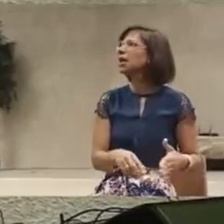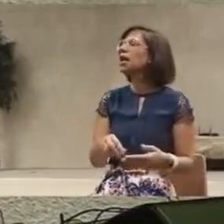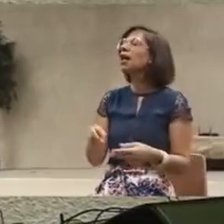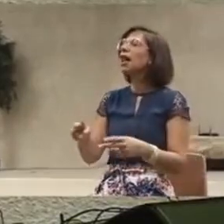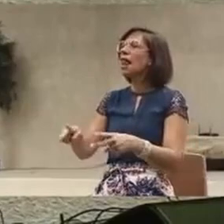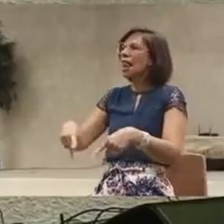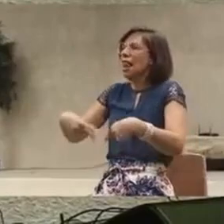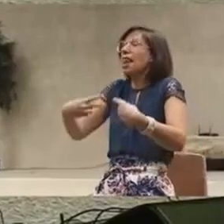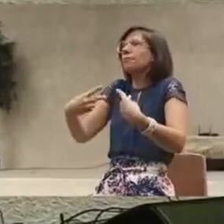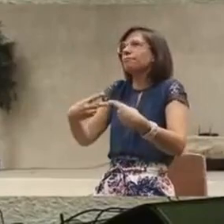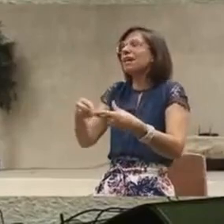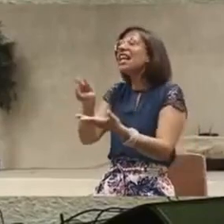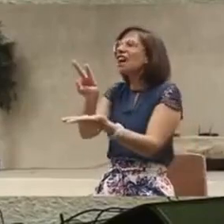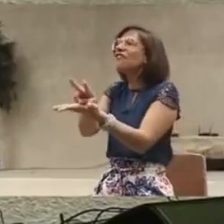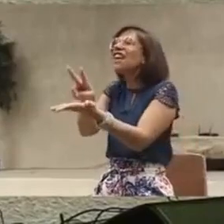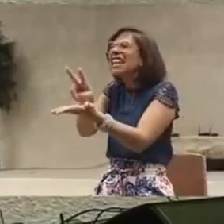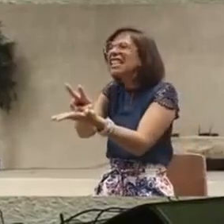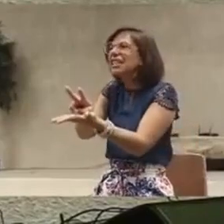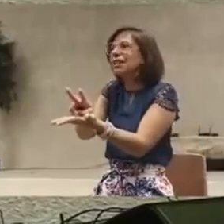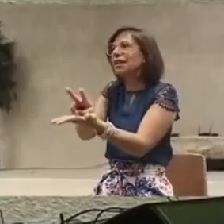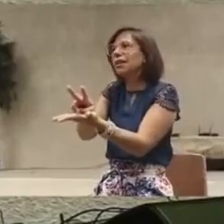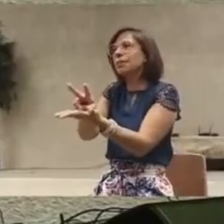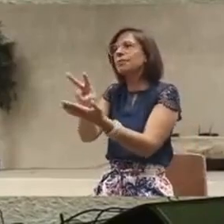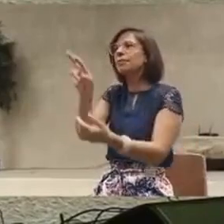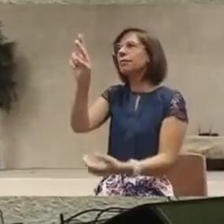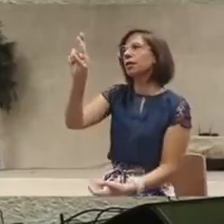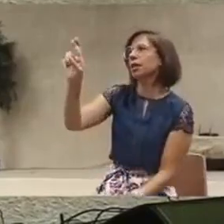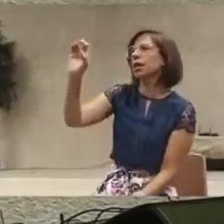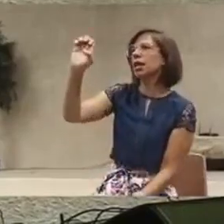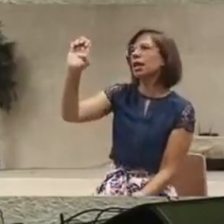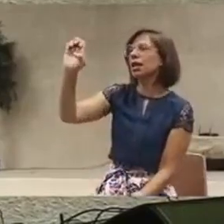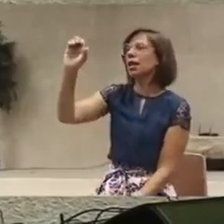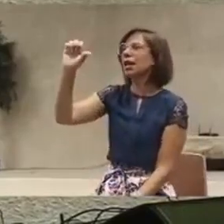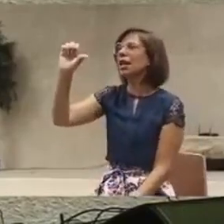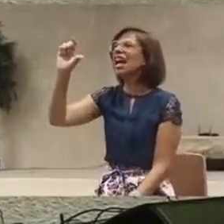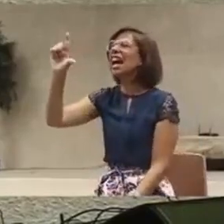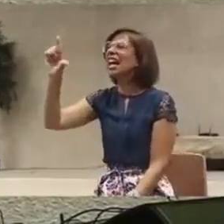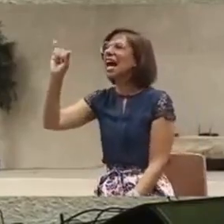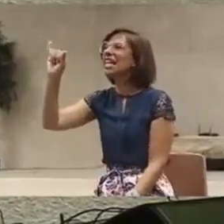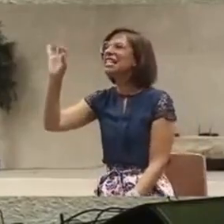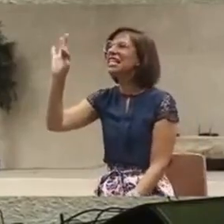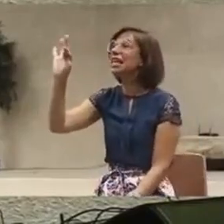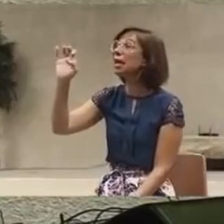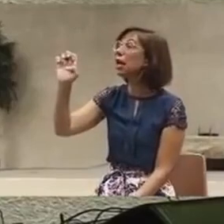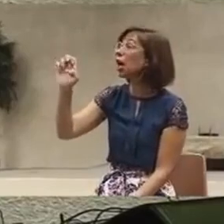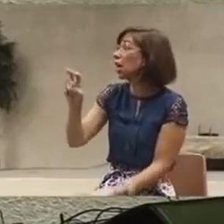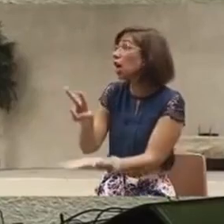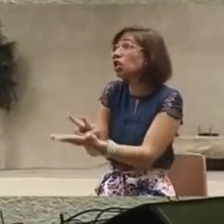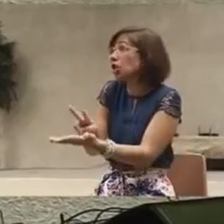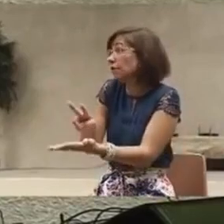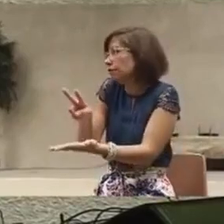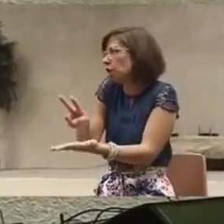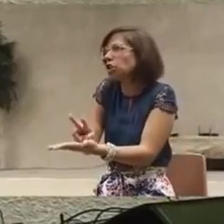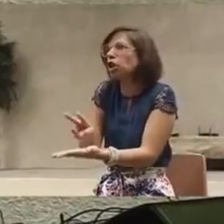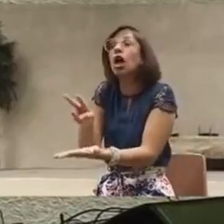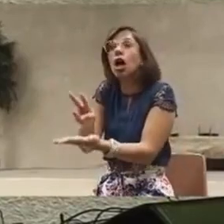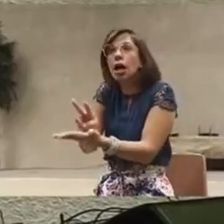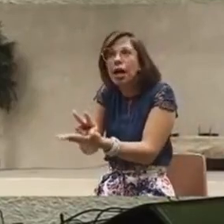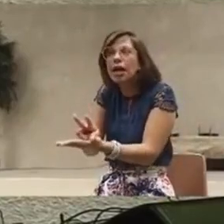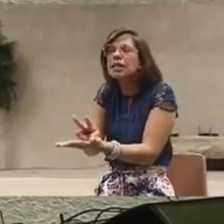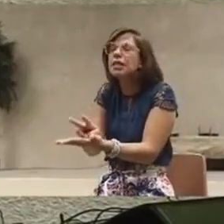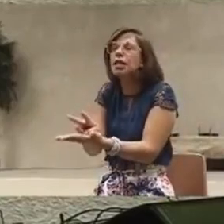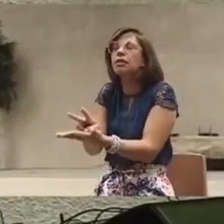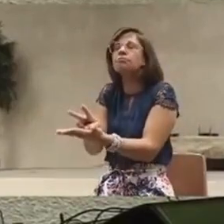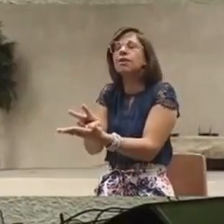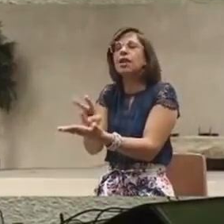d'Israël disait, mais voilà, Dieu nous abandonne. Mais la Bible dit, on vient de le lire, que le